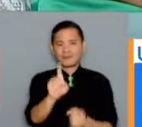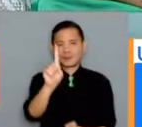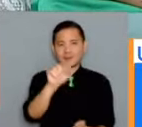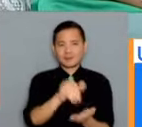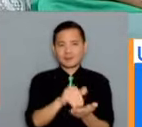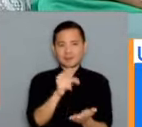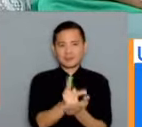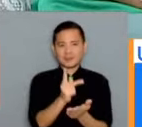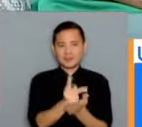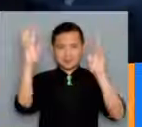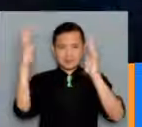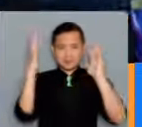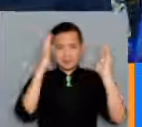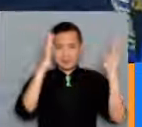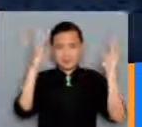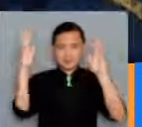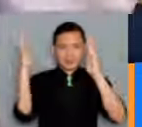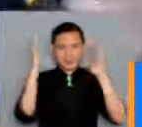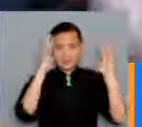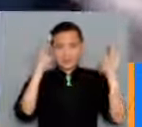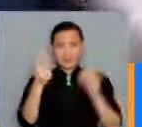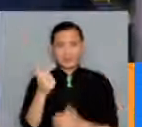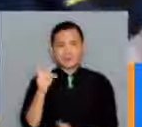instant cash.